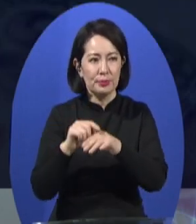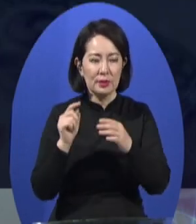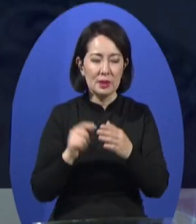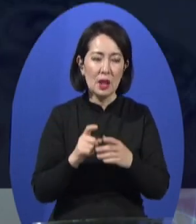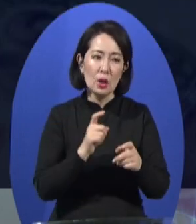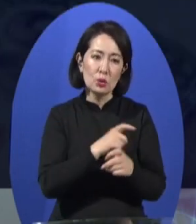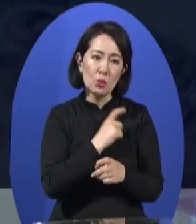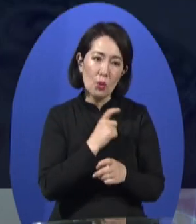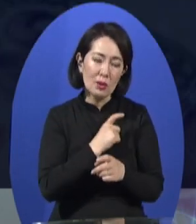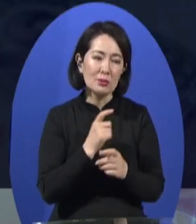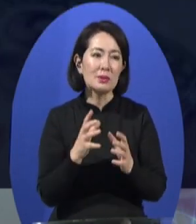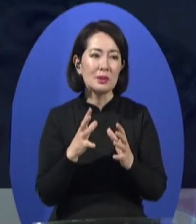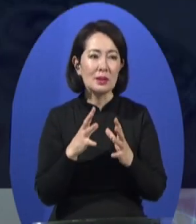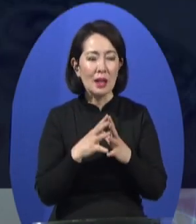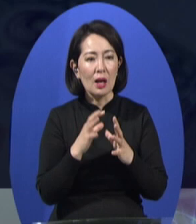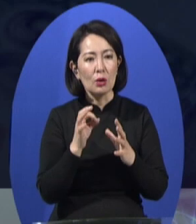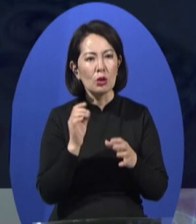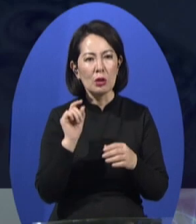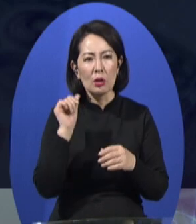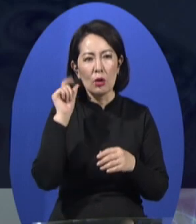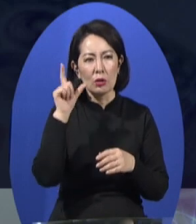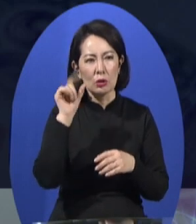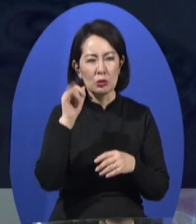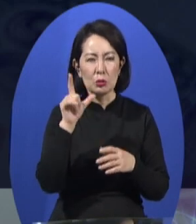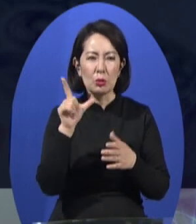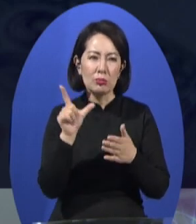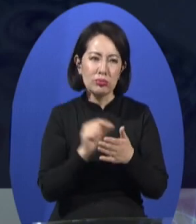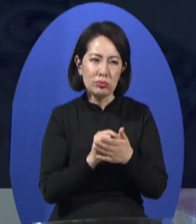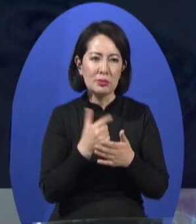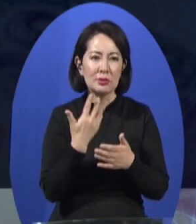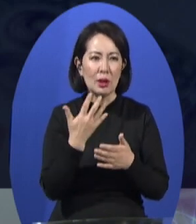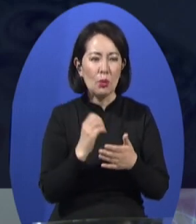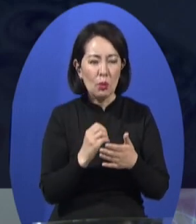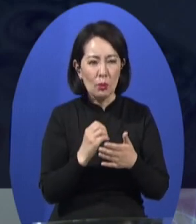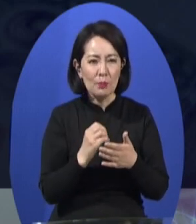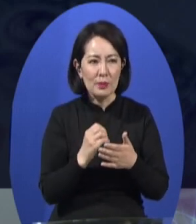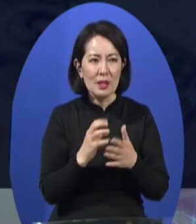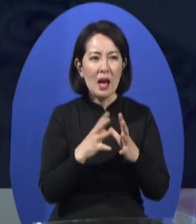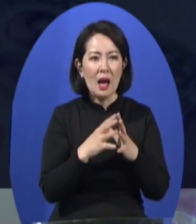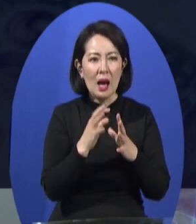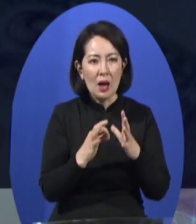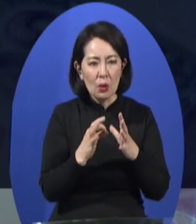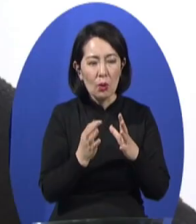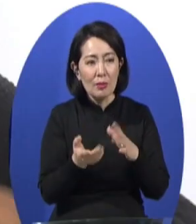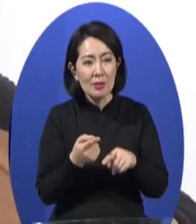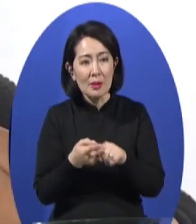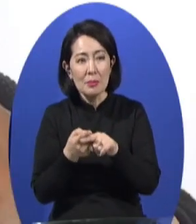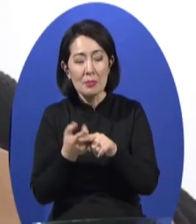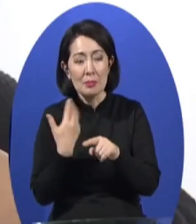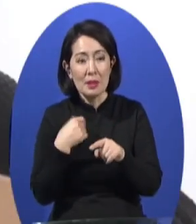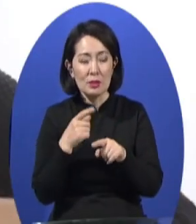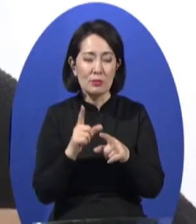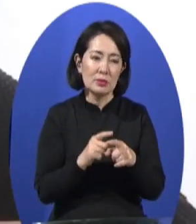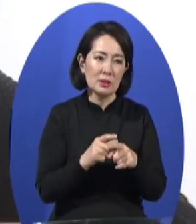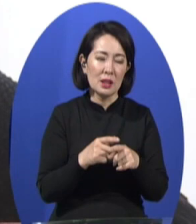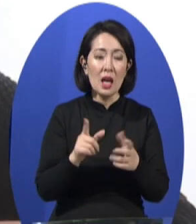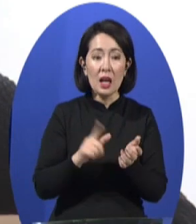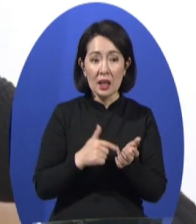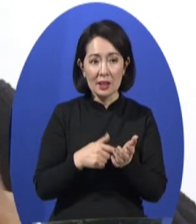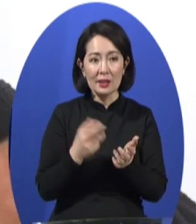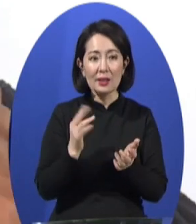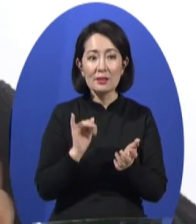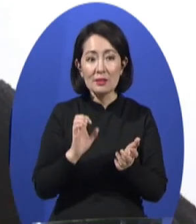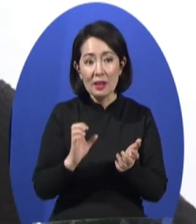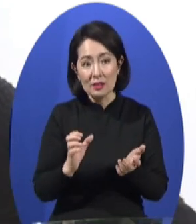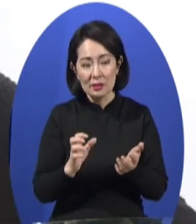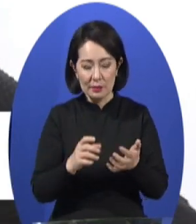6 цэнгэлийн дансанд бол яг нэг өндөр байхаа болсон. 5% болсон. Өнөөдөр 10-10% дээшлүүлжсэн. За тэгээд хэрэглээний данс гэдэг